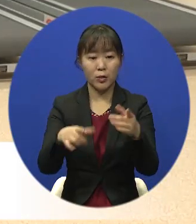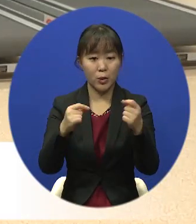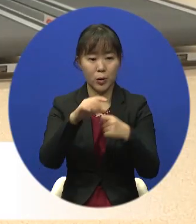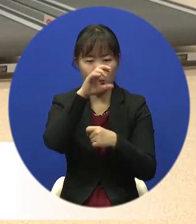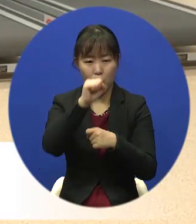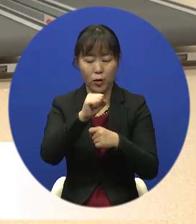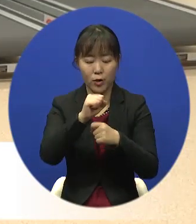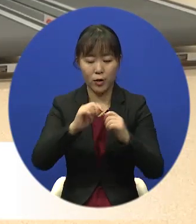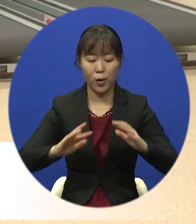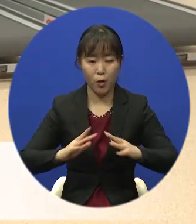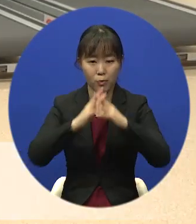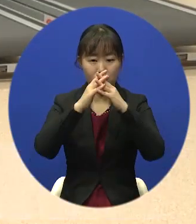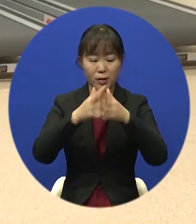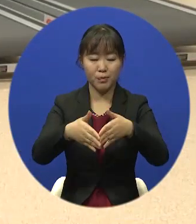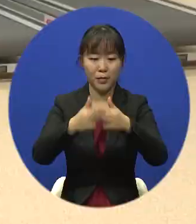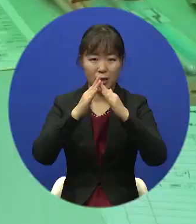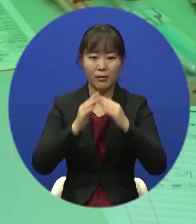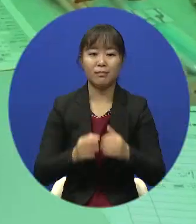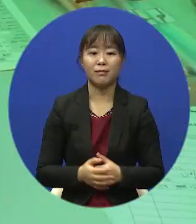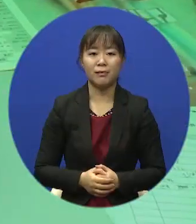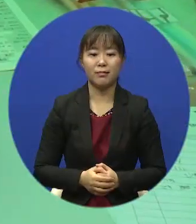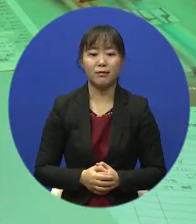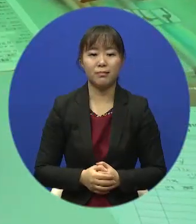좋은 건물이 탄생되었습니다.